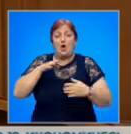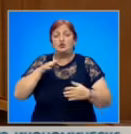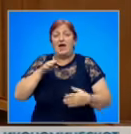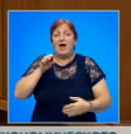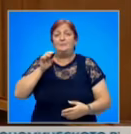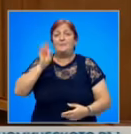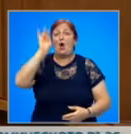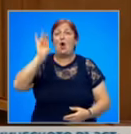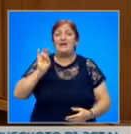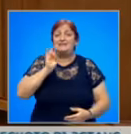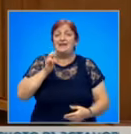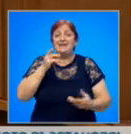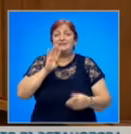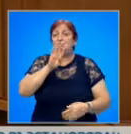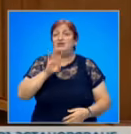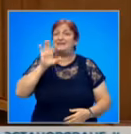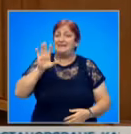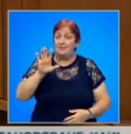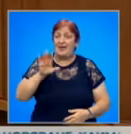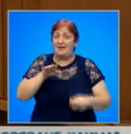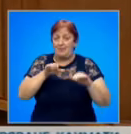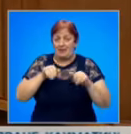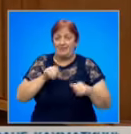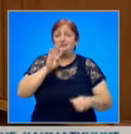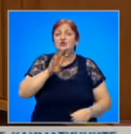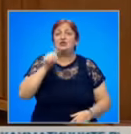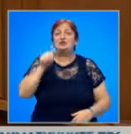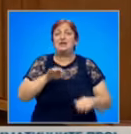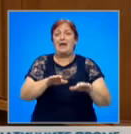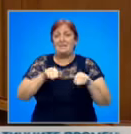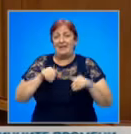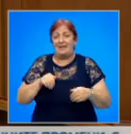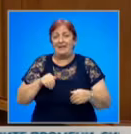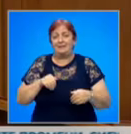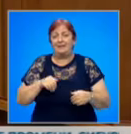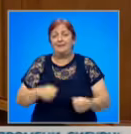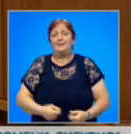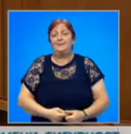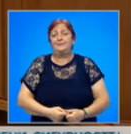орисница и за 45-я, и за 46-тият парламент,